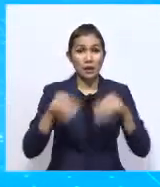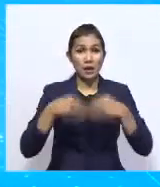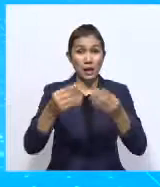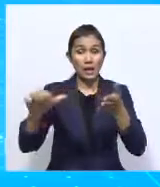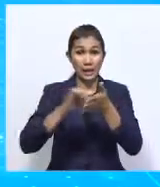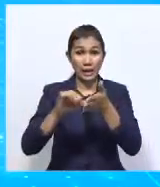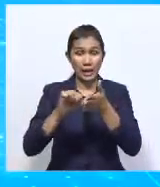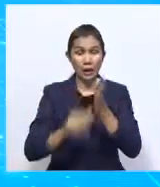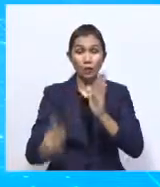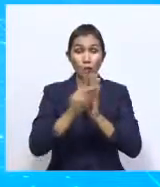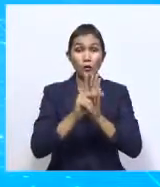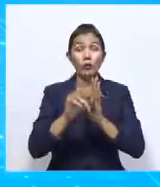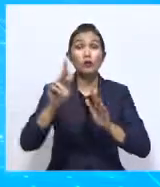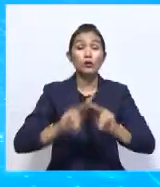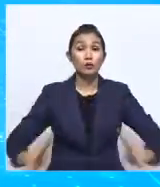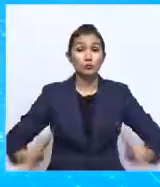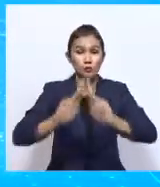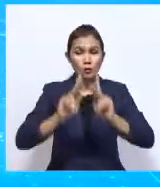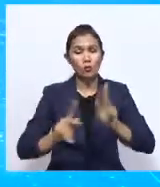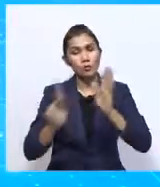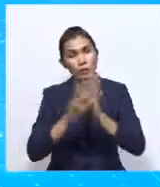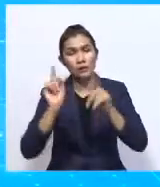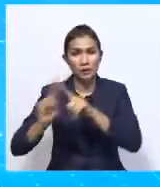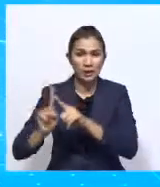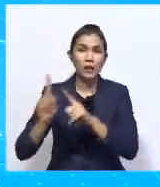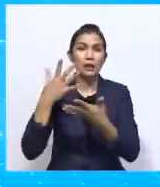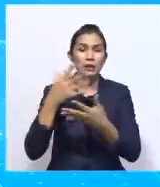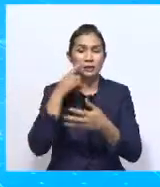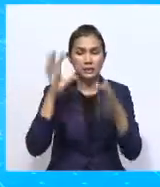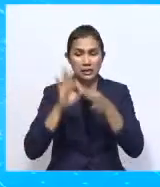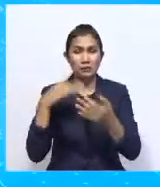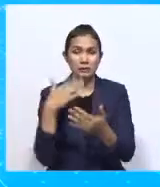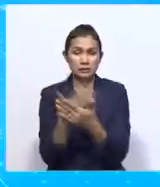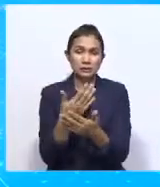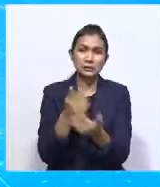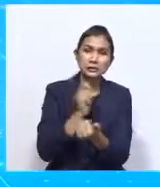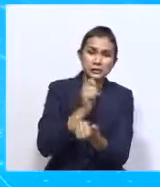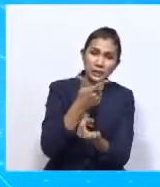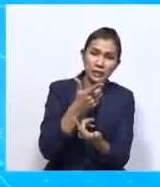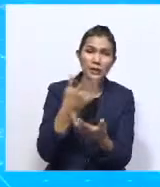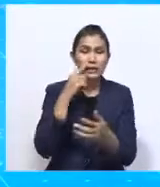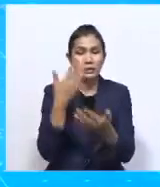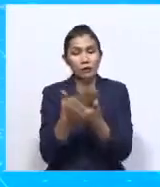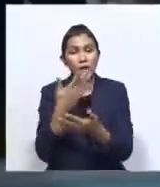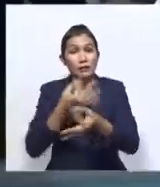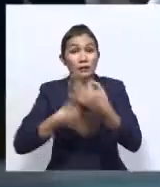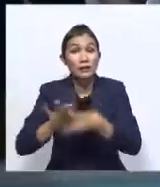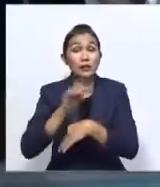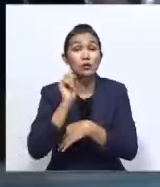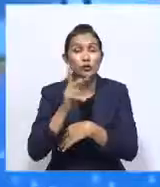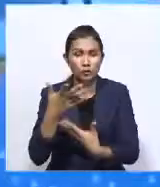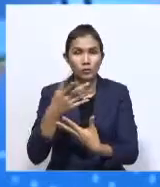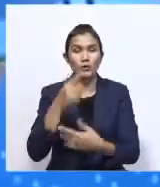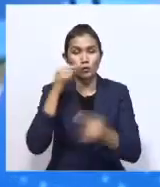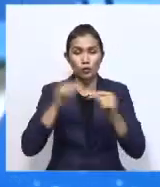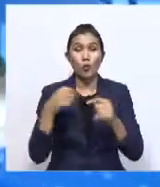รับแก้ไขร่างกฎกระทรวงกำหนดหลักเกณฑ์วิธีการเงื่อนไขแล้วก็อัตราการจ่ายประโยชน์ต่อทดแทนนะคะในกร